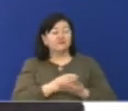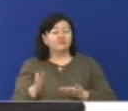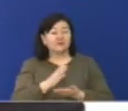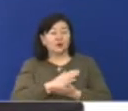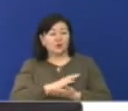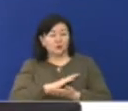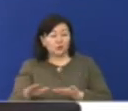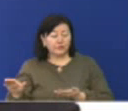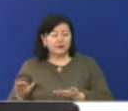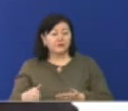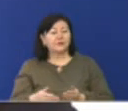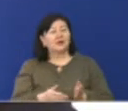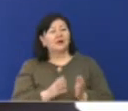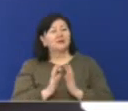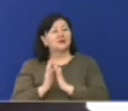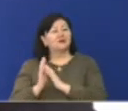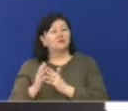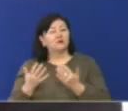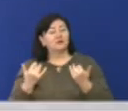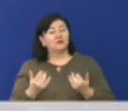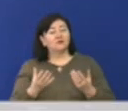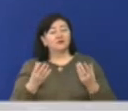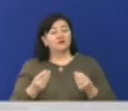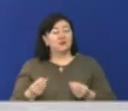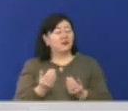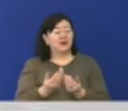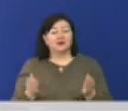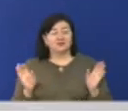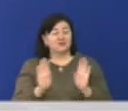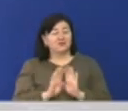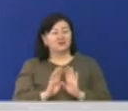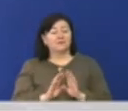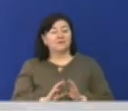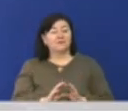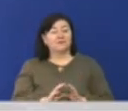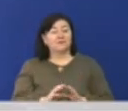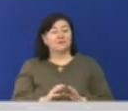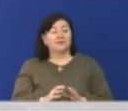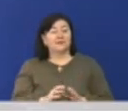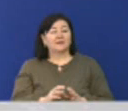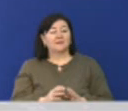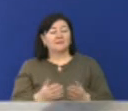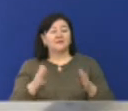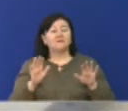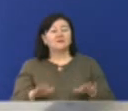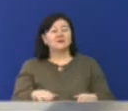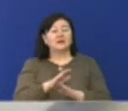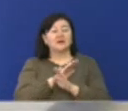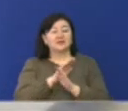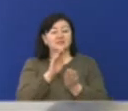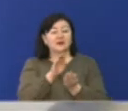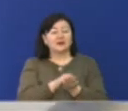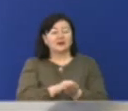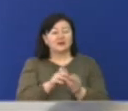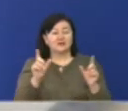нас действуют, они все не ограждены на сегодняшний день. По словам Ерлана Агаралова, помимо уборочных мест в местах захоронения, предприятие